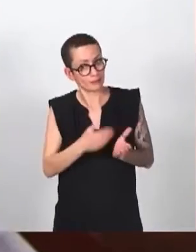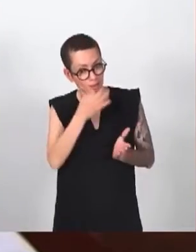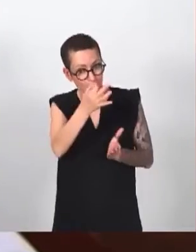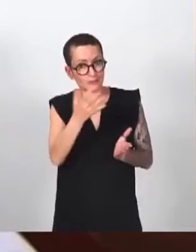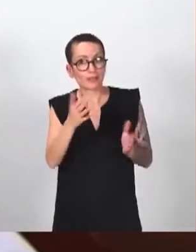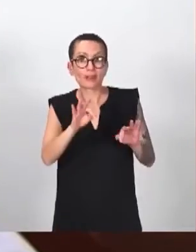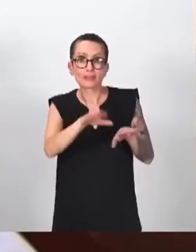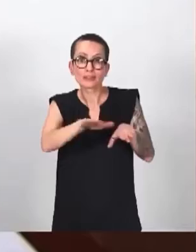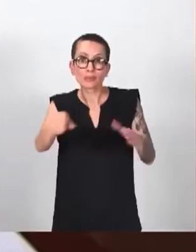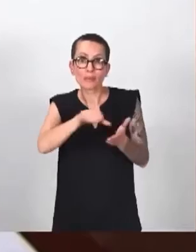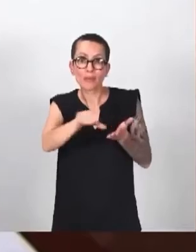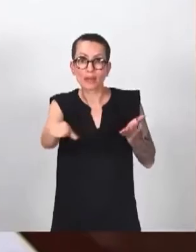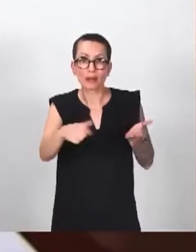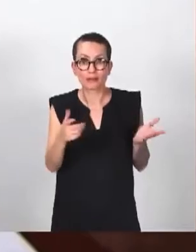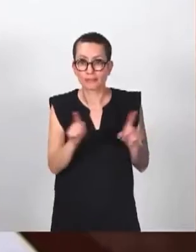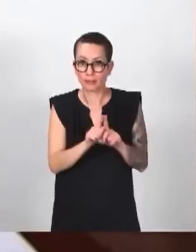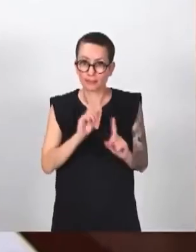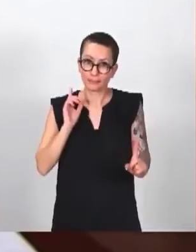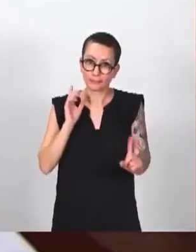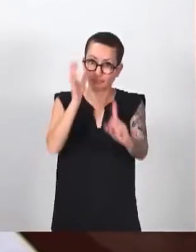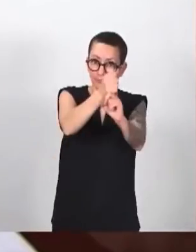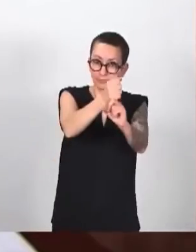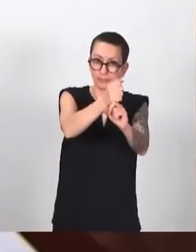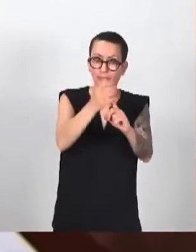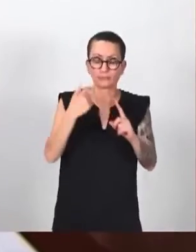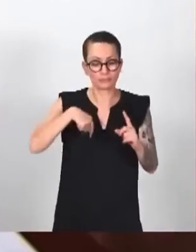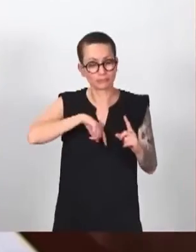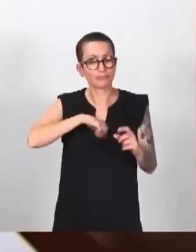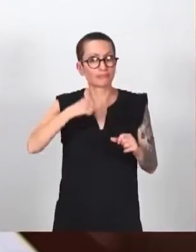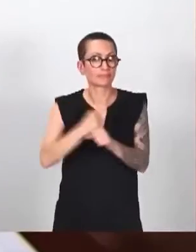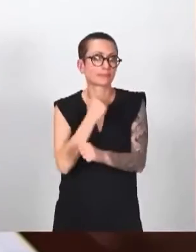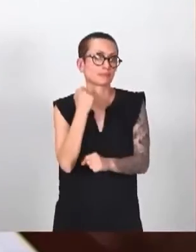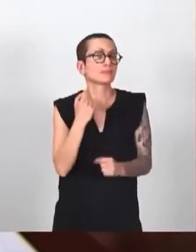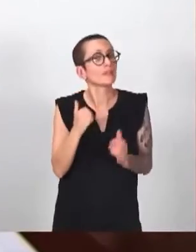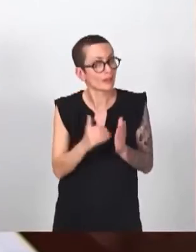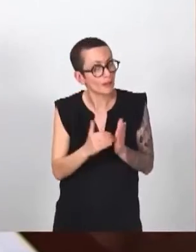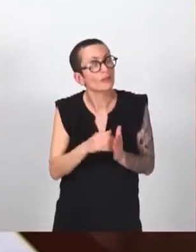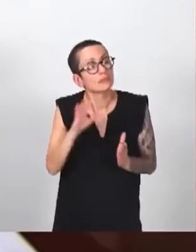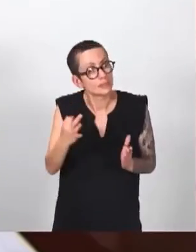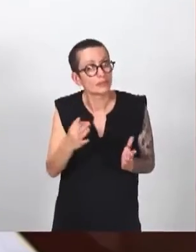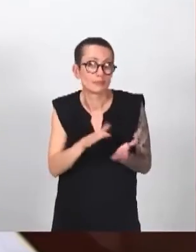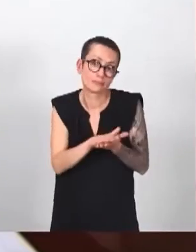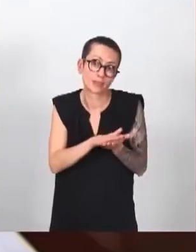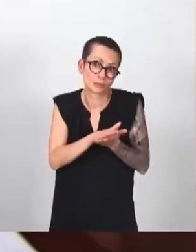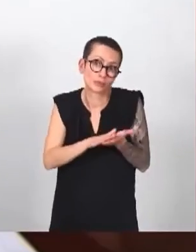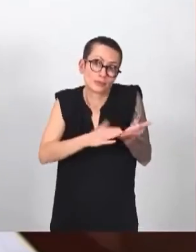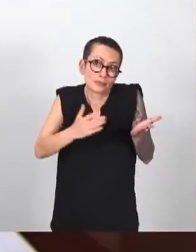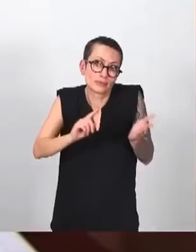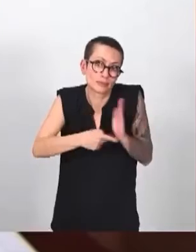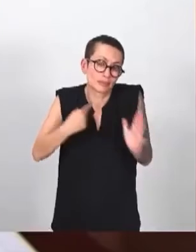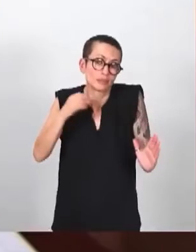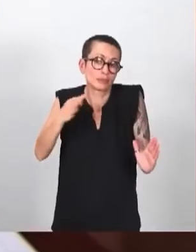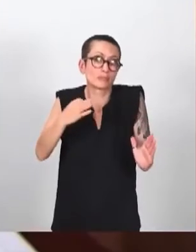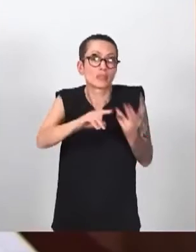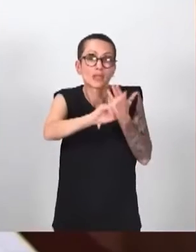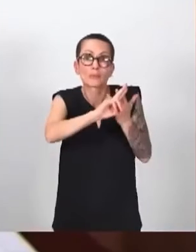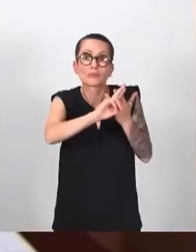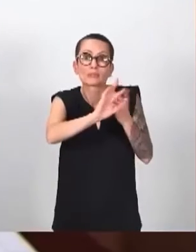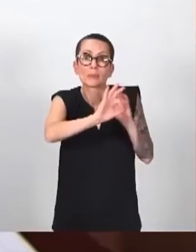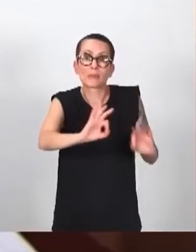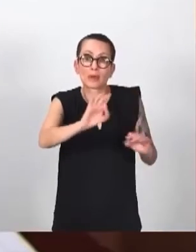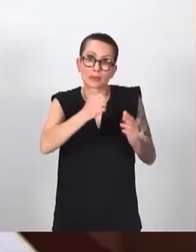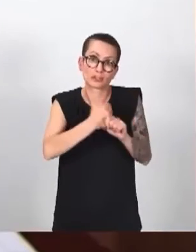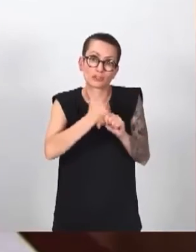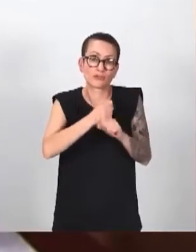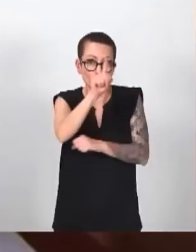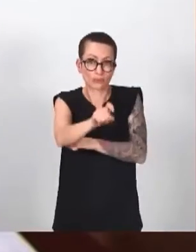du stationnement payant, nous regrettons, une nouvelle fois, mais oui, mais pardon, mais comme j'obtiens pas de réponse, je repose les questions.